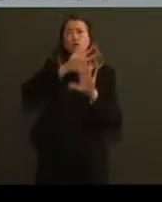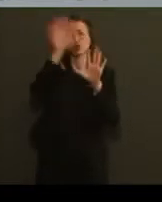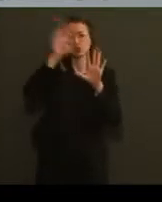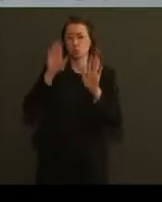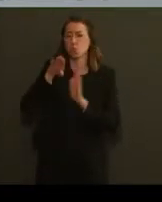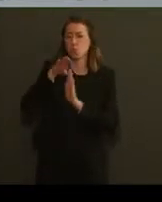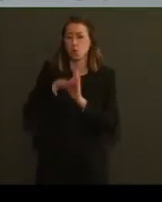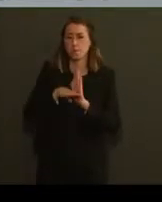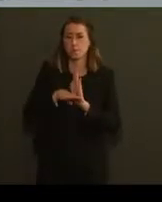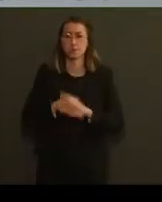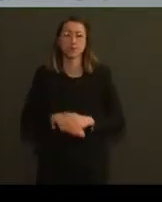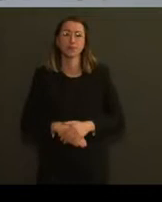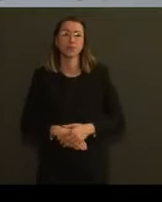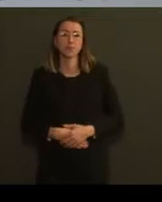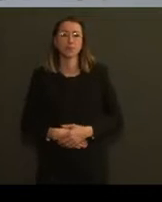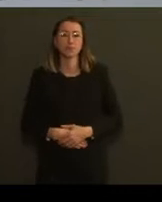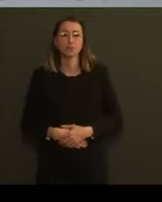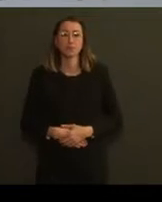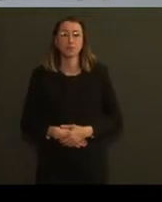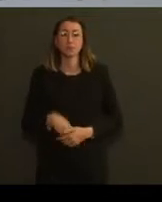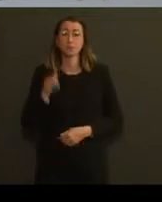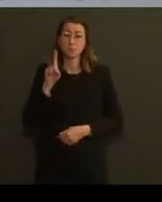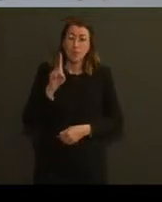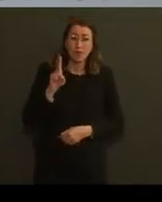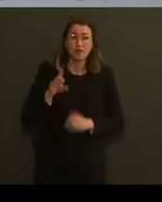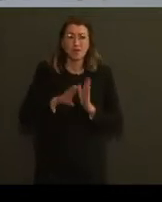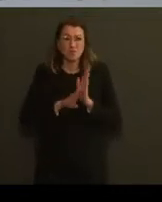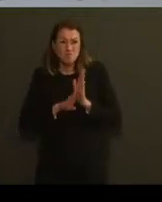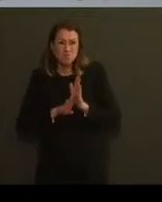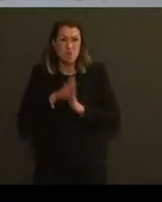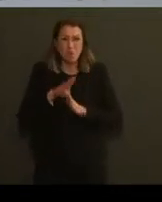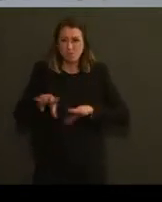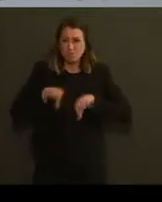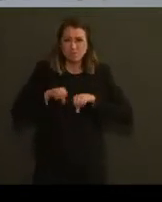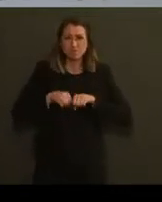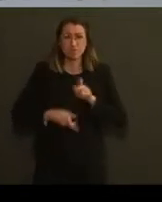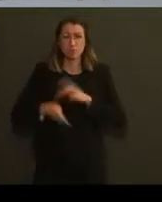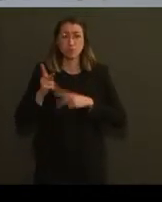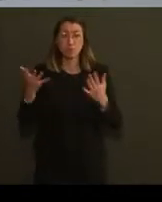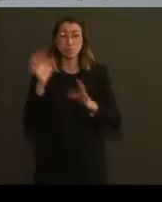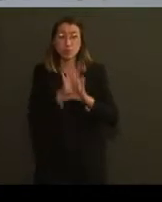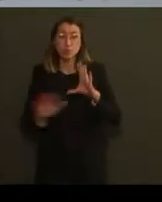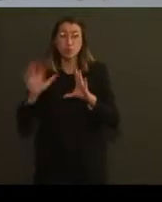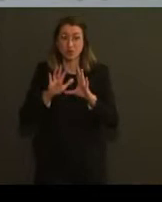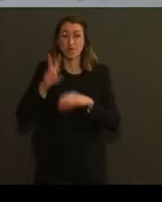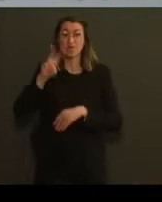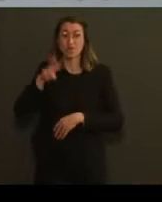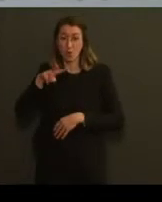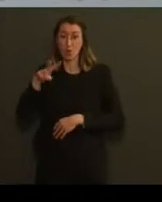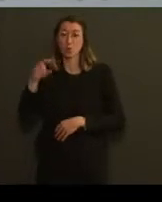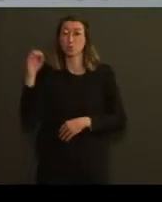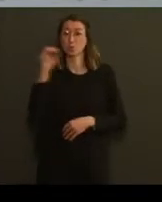Cependant, l'augmentation la plus rapide, et vous le voyez dans la couleur sombre, est actuellement observée en Flandre occidentale, où les